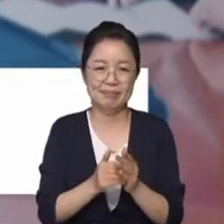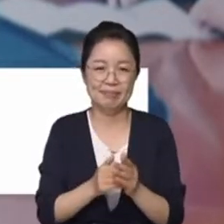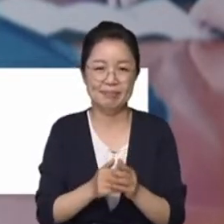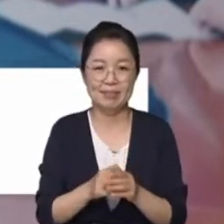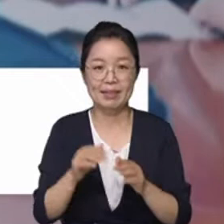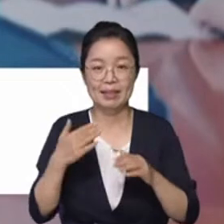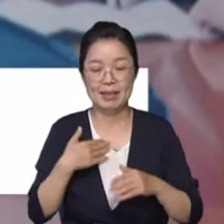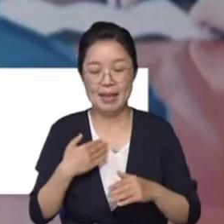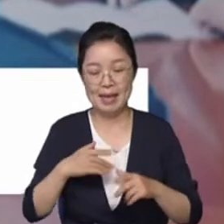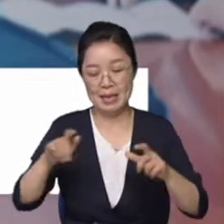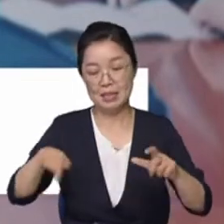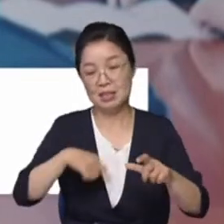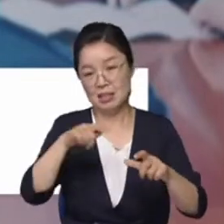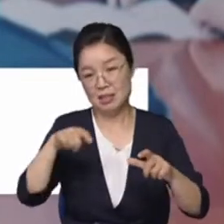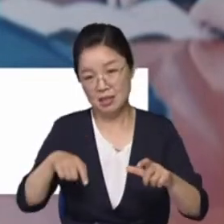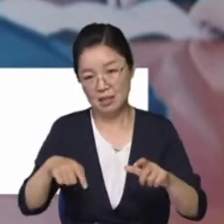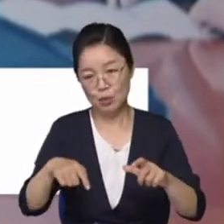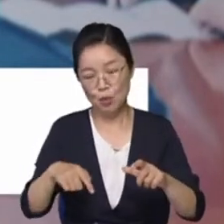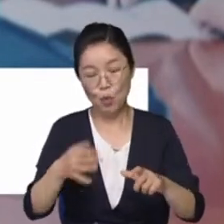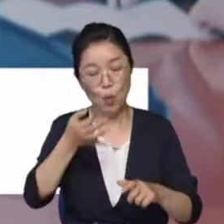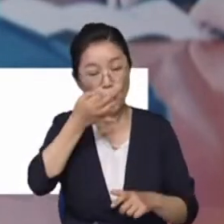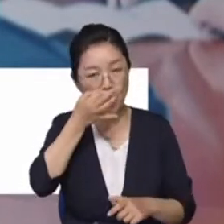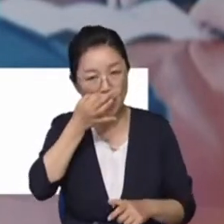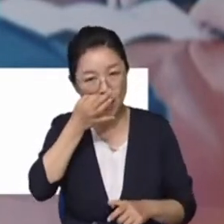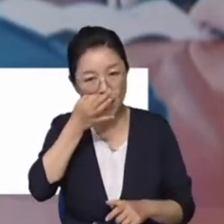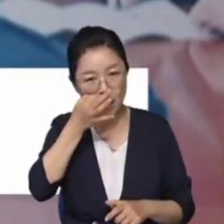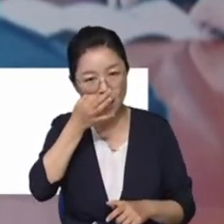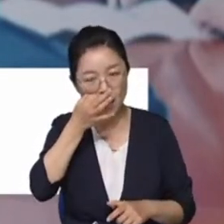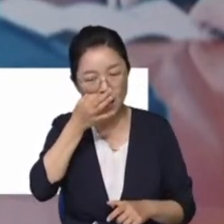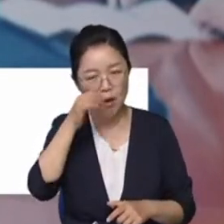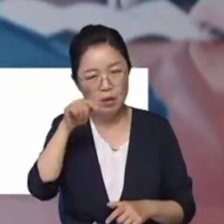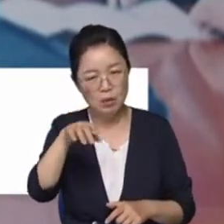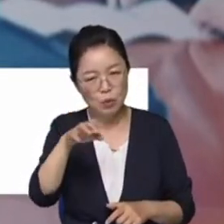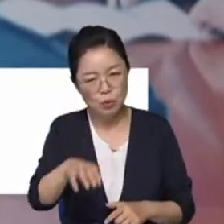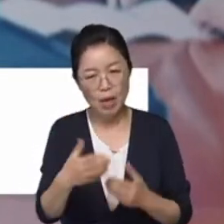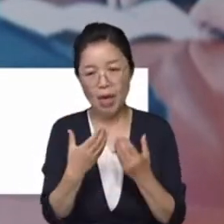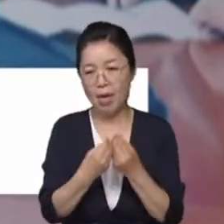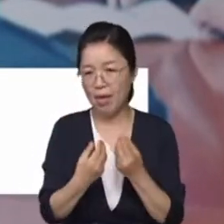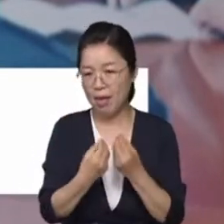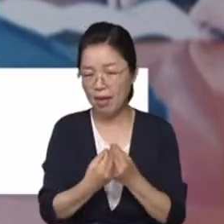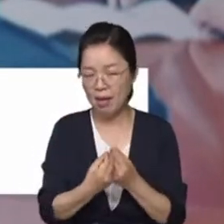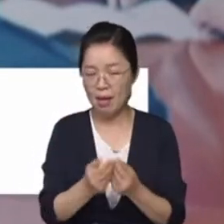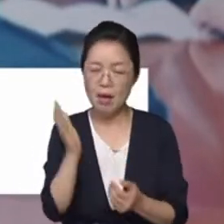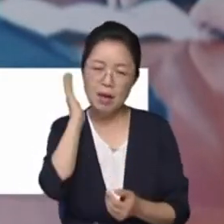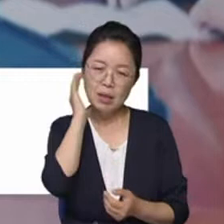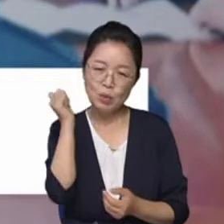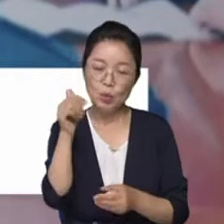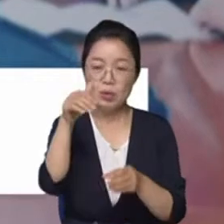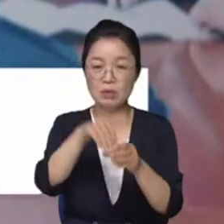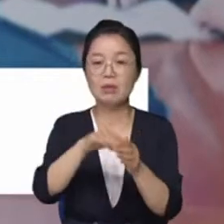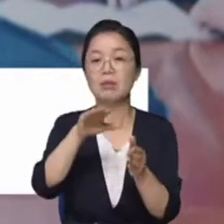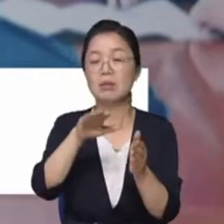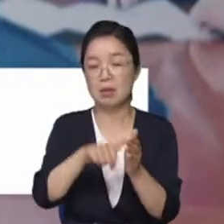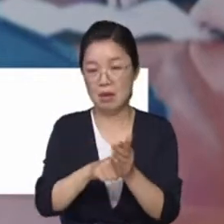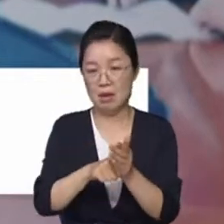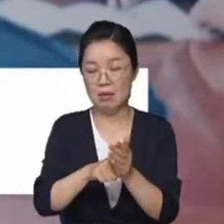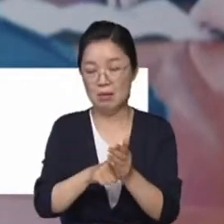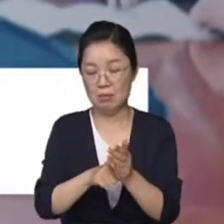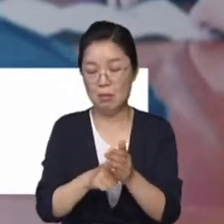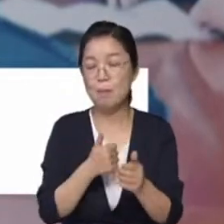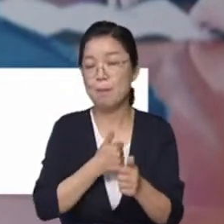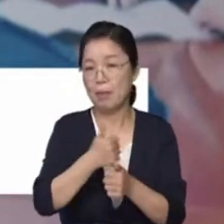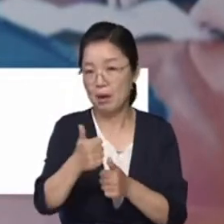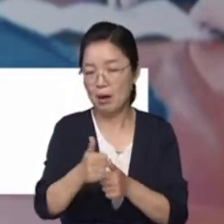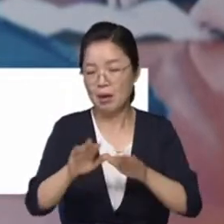제 지역구라도 지켜보자 이렇게 갔더니 제 지역구만 예를 들면 지난 대통령 선거에는 저희 지역구에서는 승리했었는데